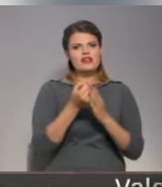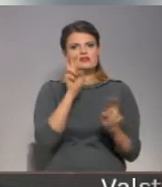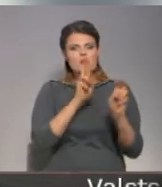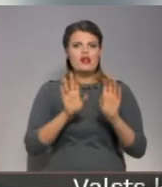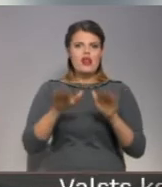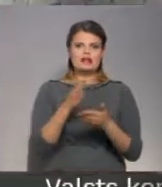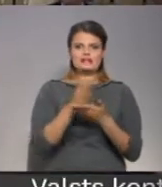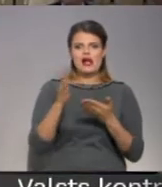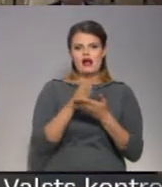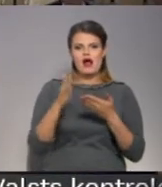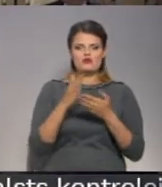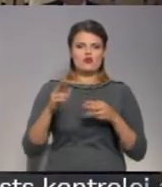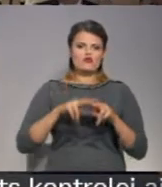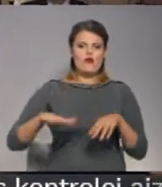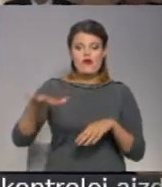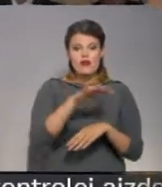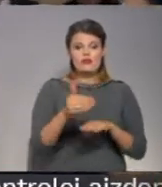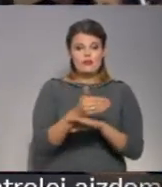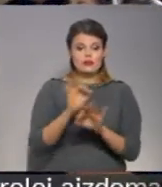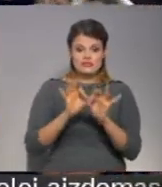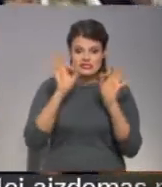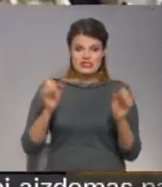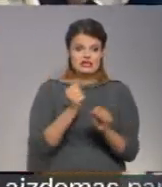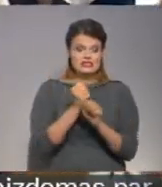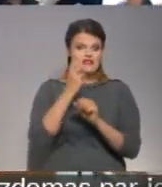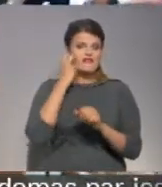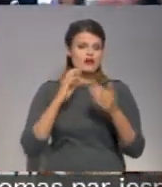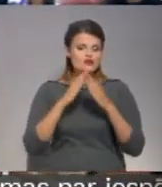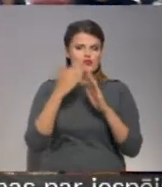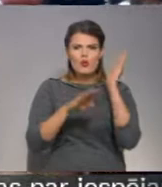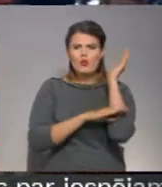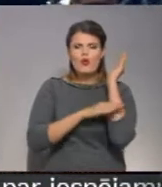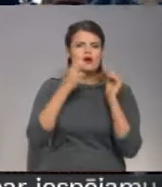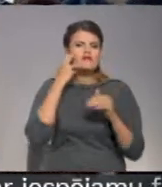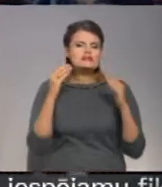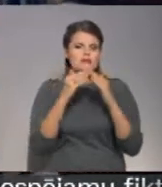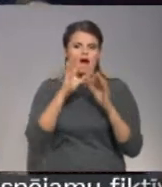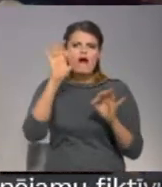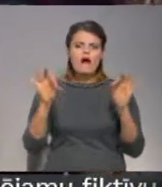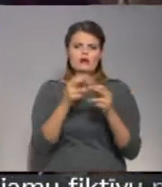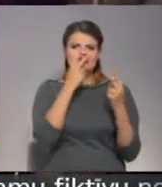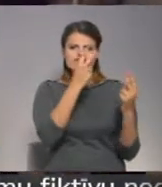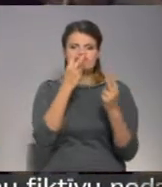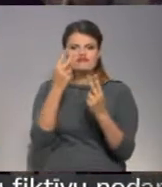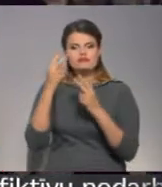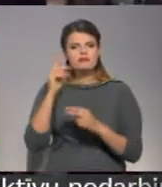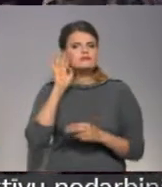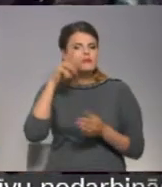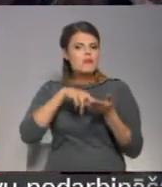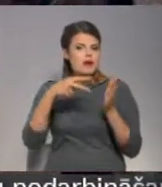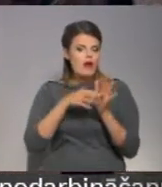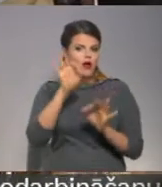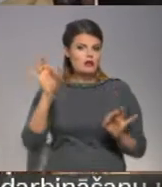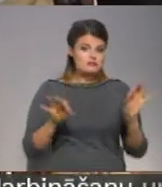televīzija. Pirms ķerties pie darba aizputas vecpilsētas koka arhitektūras izzināšanā un savu vīziju radīšanā,